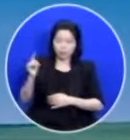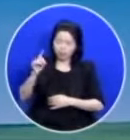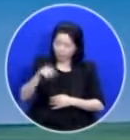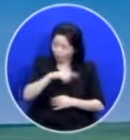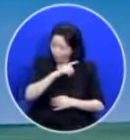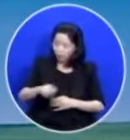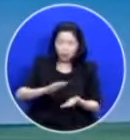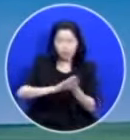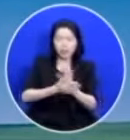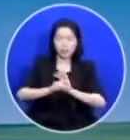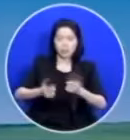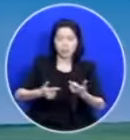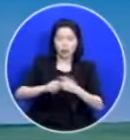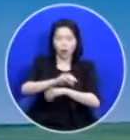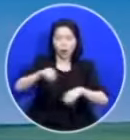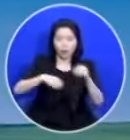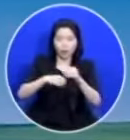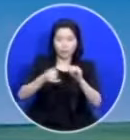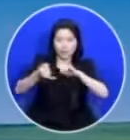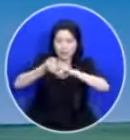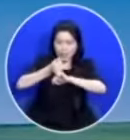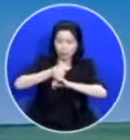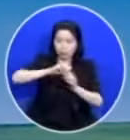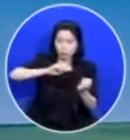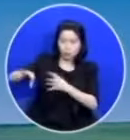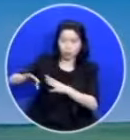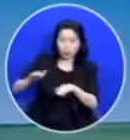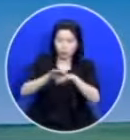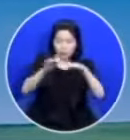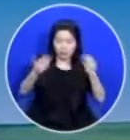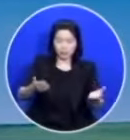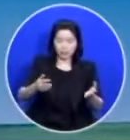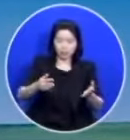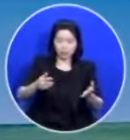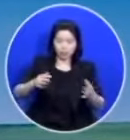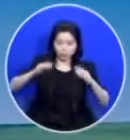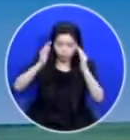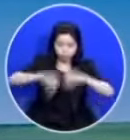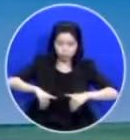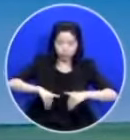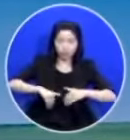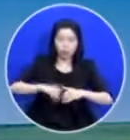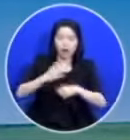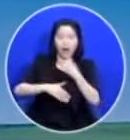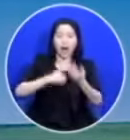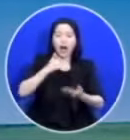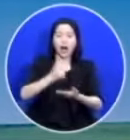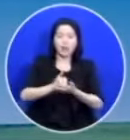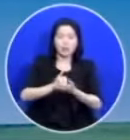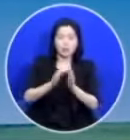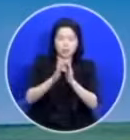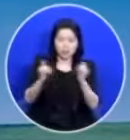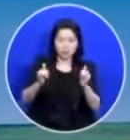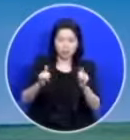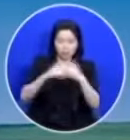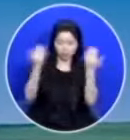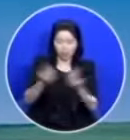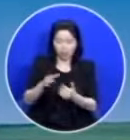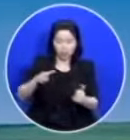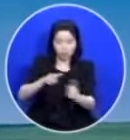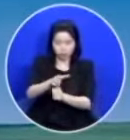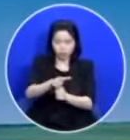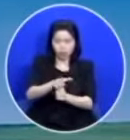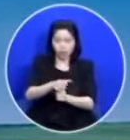그들은 언약을 버리고 제단을 헐며 하나님의 예언자들 다 죽였습니다 그리고 나